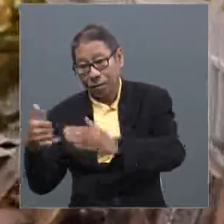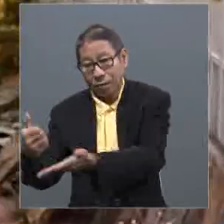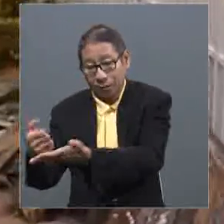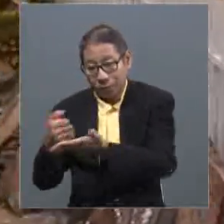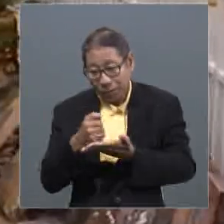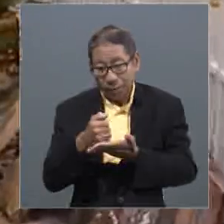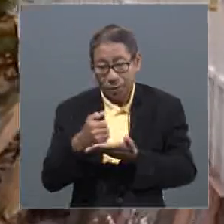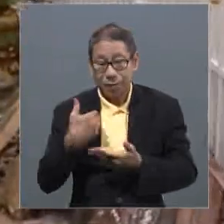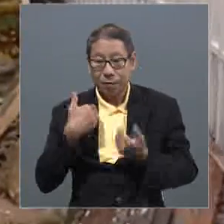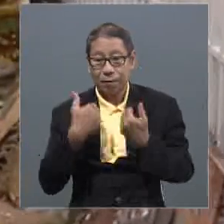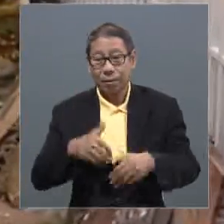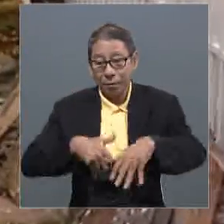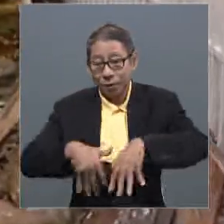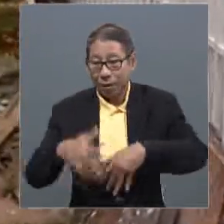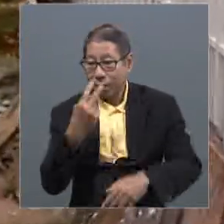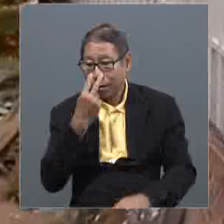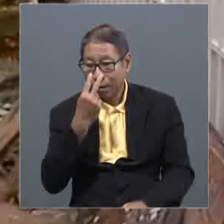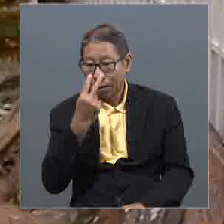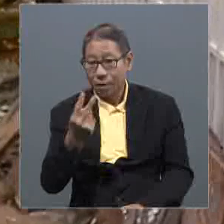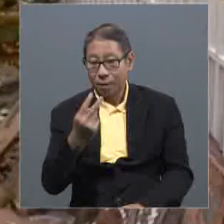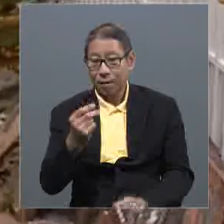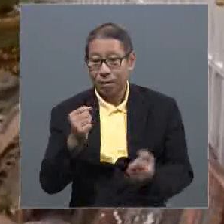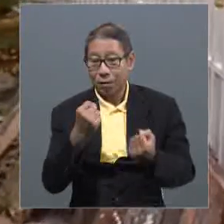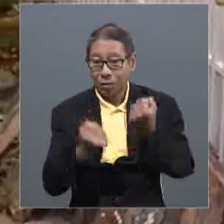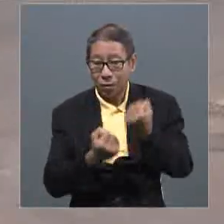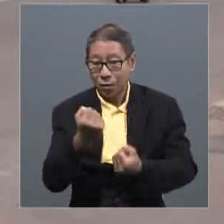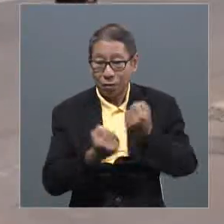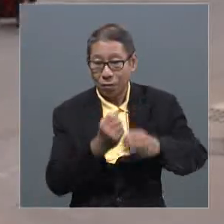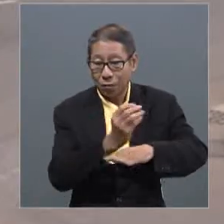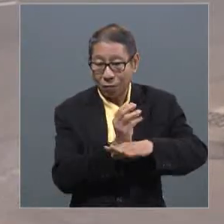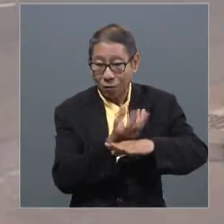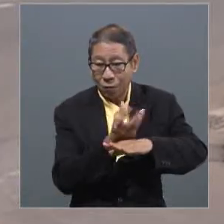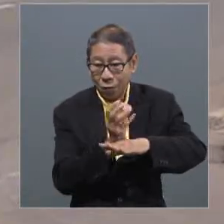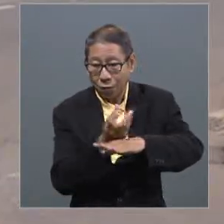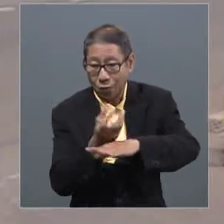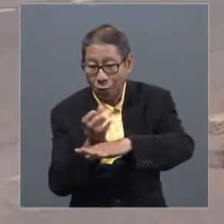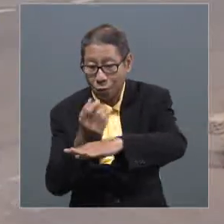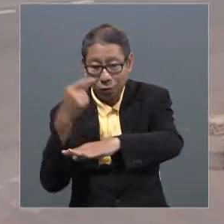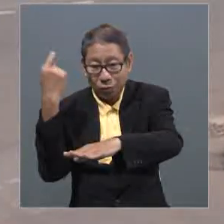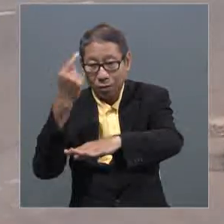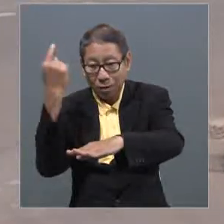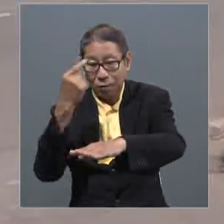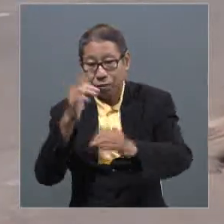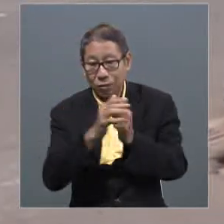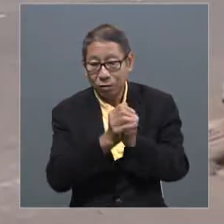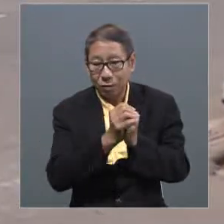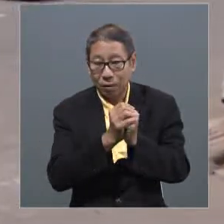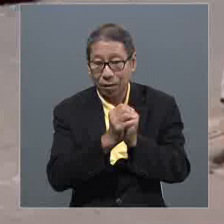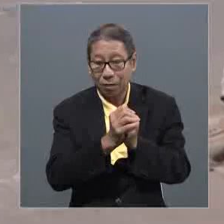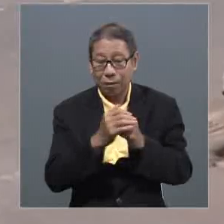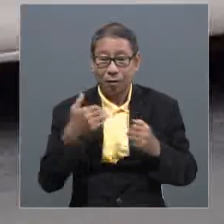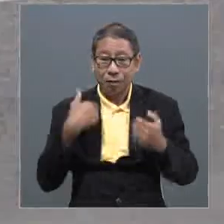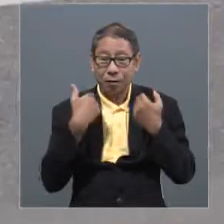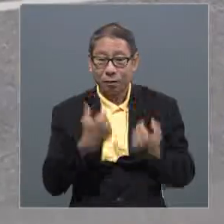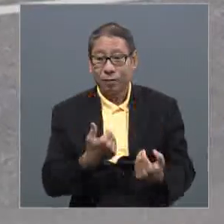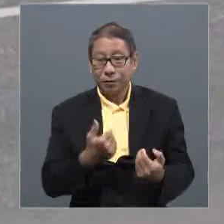บ้านอีกคนนึงบอกว่าเห็นจังหวะหนึที่รถในขบวนคือรถในขบวนนักท่องเที่ยวจีนนะไม่ใช่รถของตัวตำรวจนะแต่ตัว